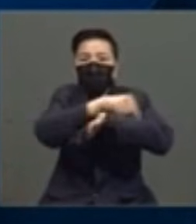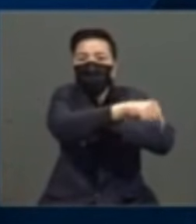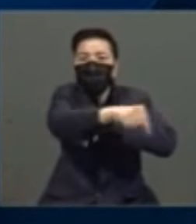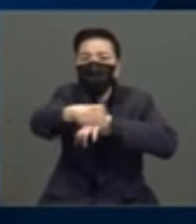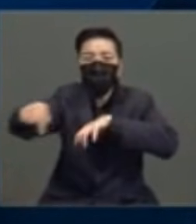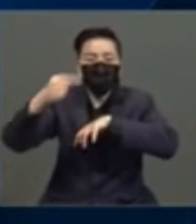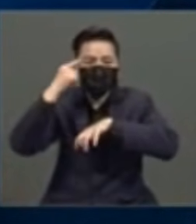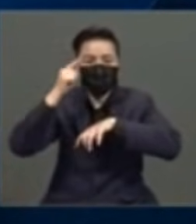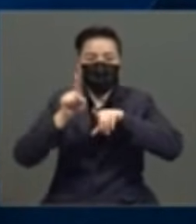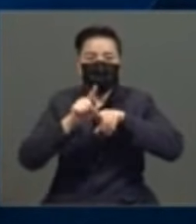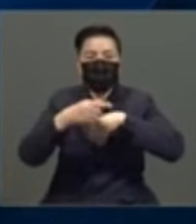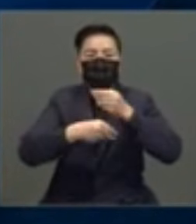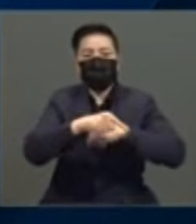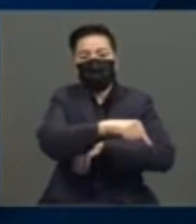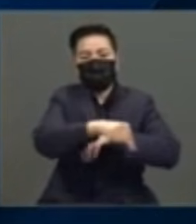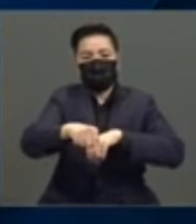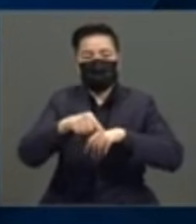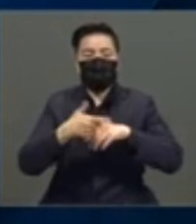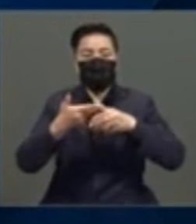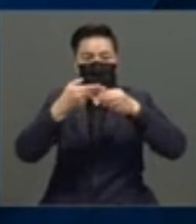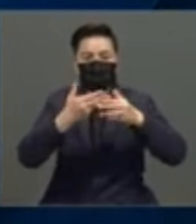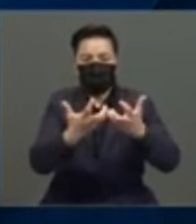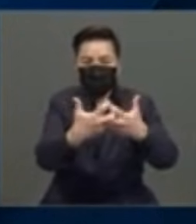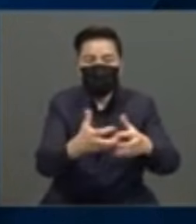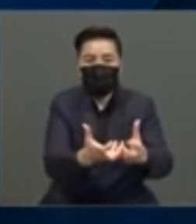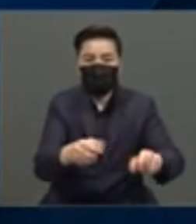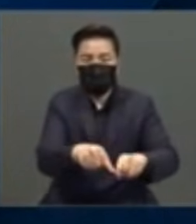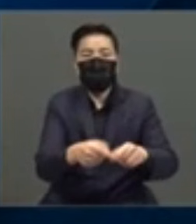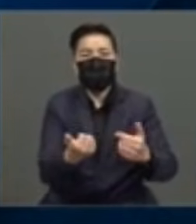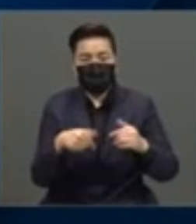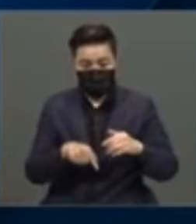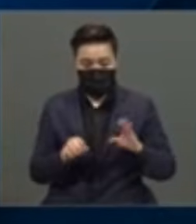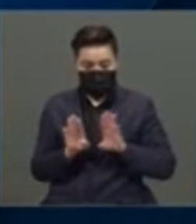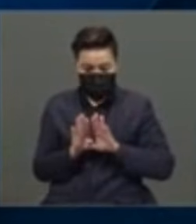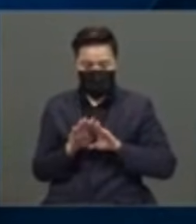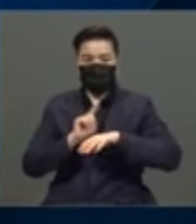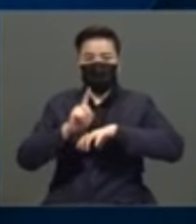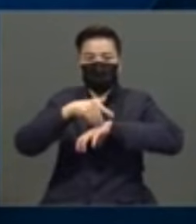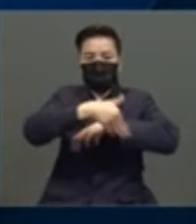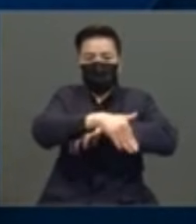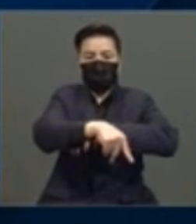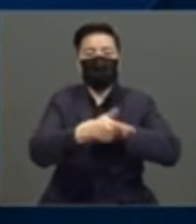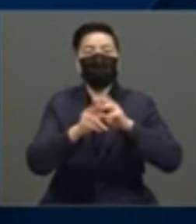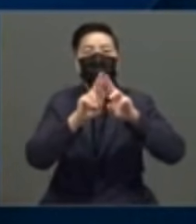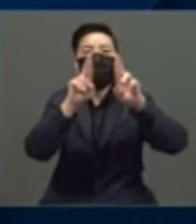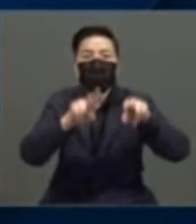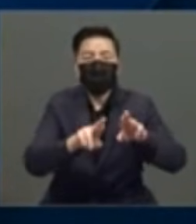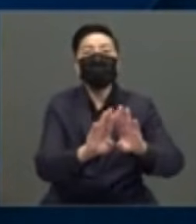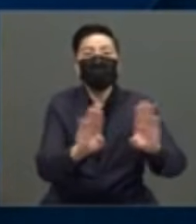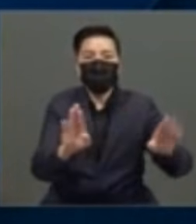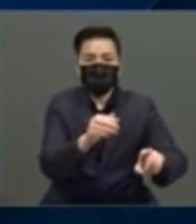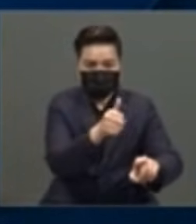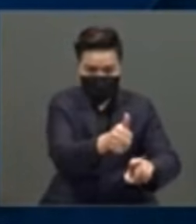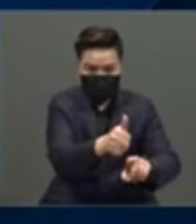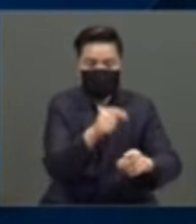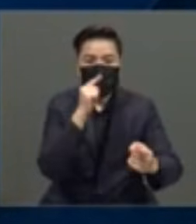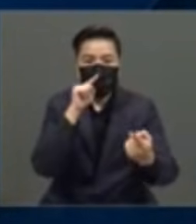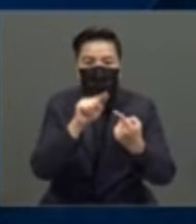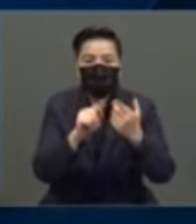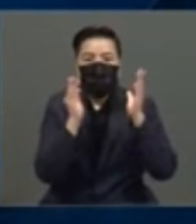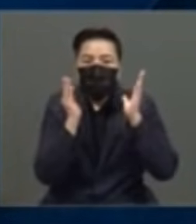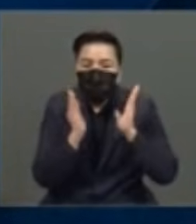างที่เกี่ยวข้องกับเรื่องของเฉพาะเครื่องมือช่างอันนี้ปิดนะครับแต่ร้านจำหน่ายย่อยๆเปิดได้ครับเพื่อที่